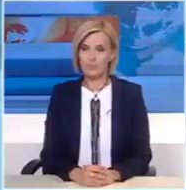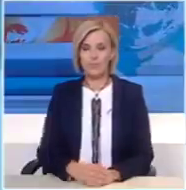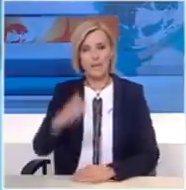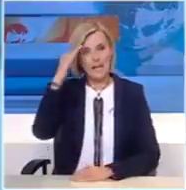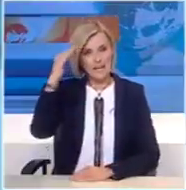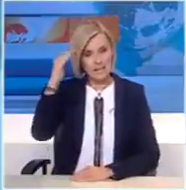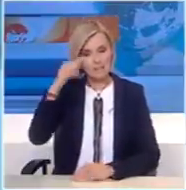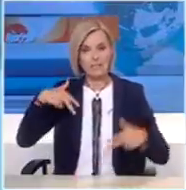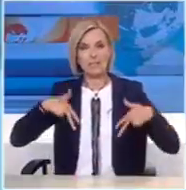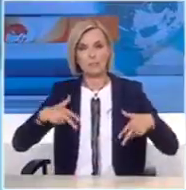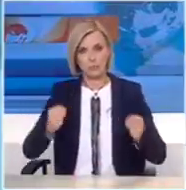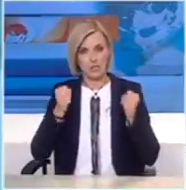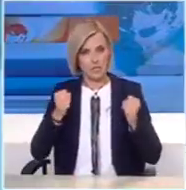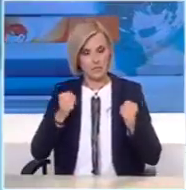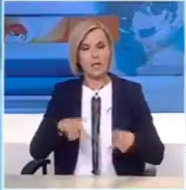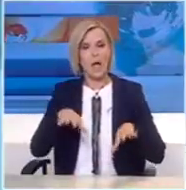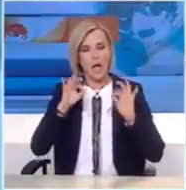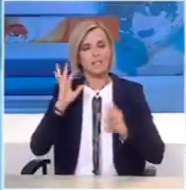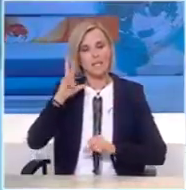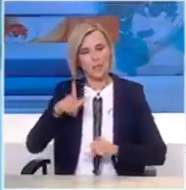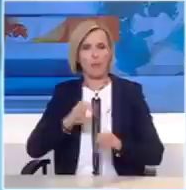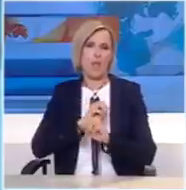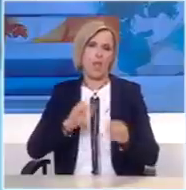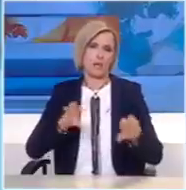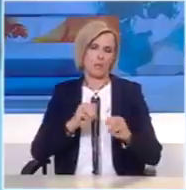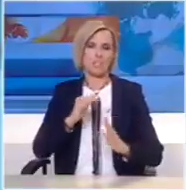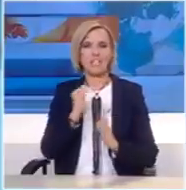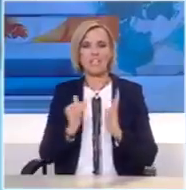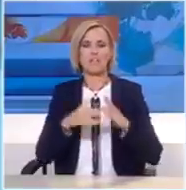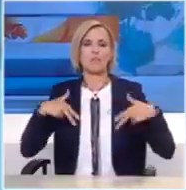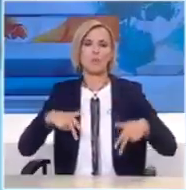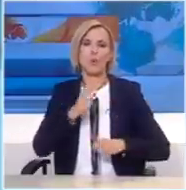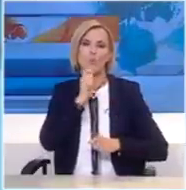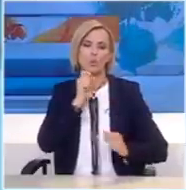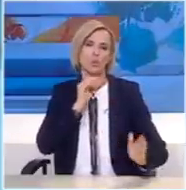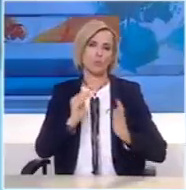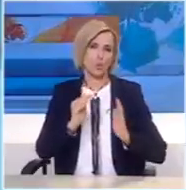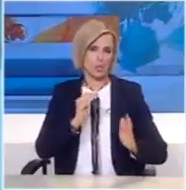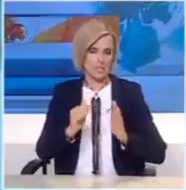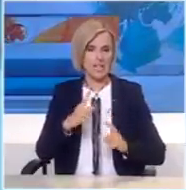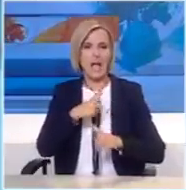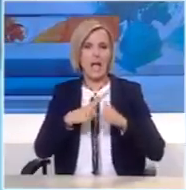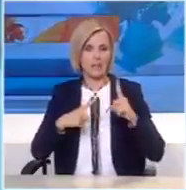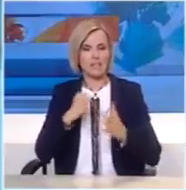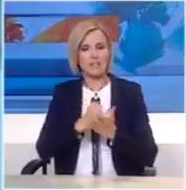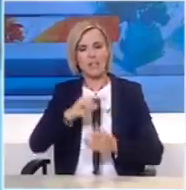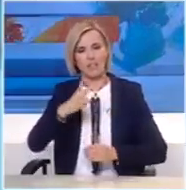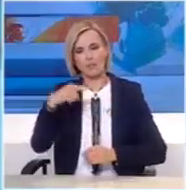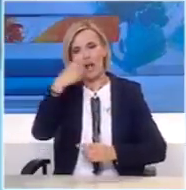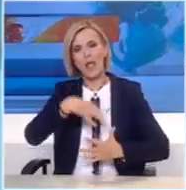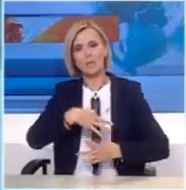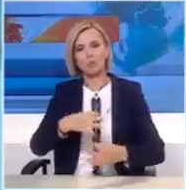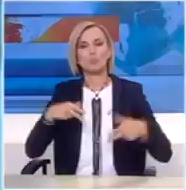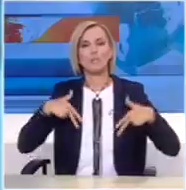Καλησπέρα σας από το Υπουργείο Υγείας. Ξεκινάει η καθημερινή ενημέρωση από τον Υφυπουργό Πολιτικής Προστασίας και Διαχείρισης Κρίσεων Νίκο Χαρδαλιά και